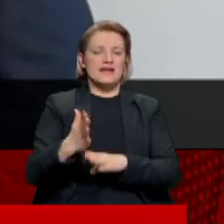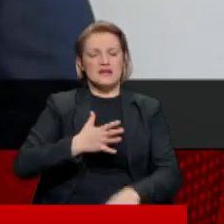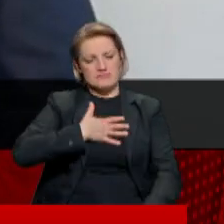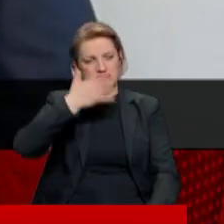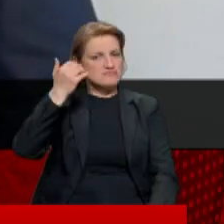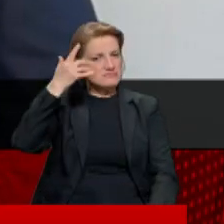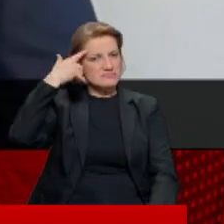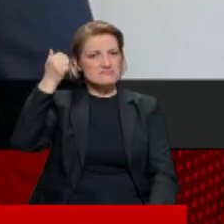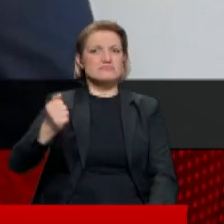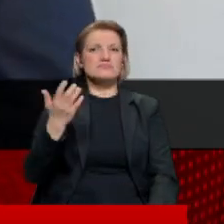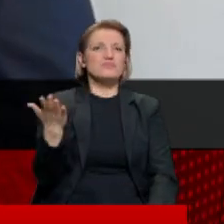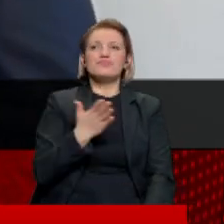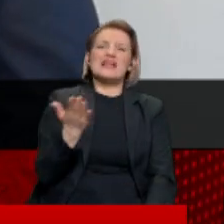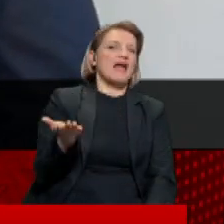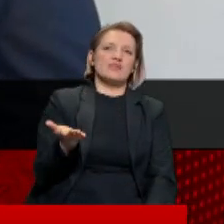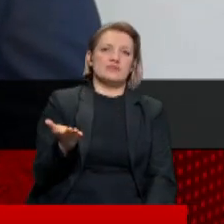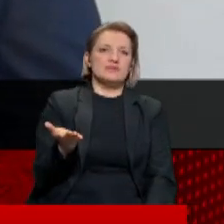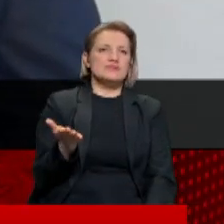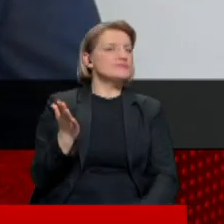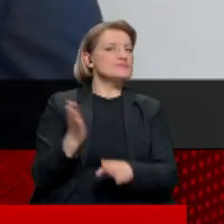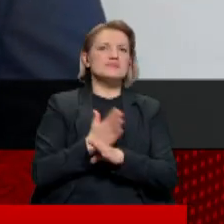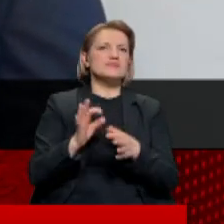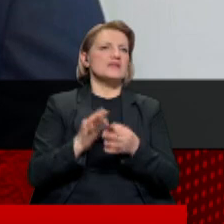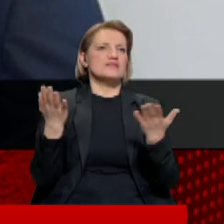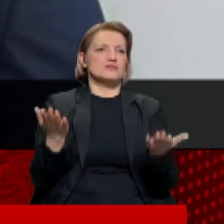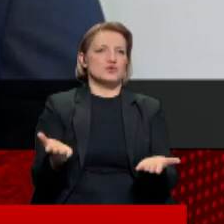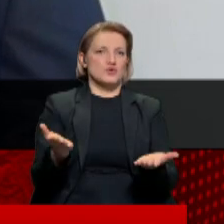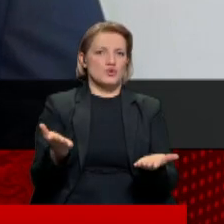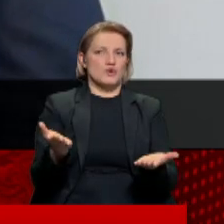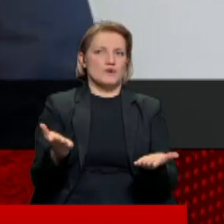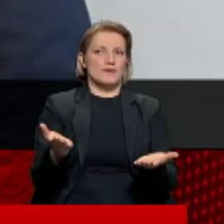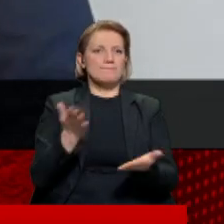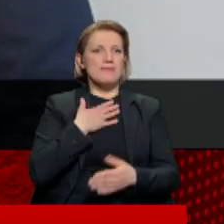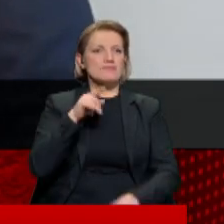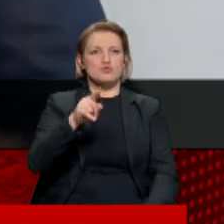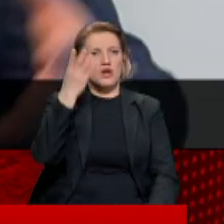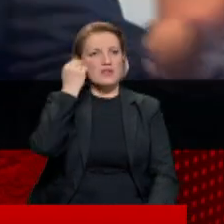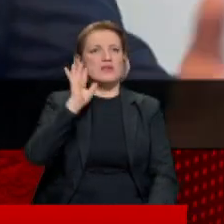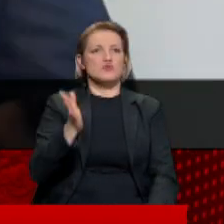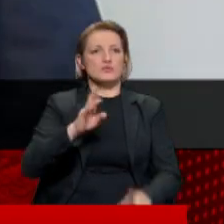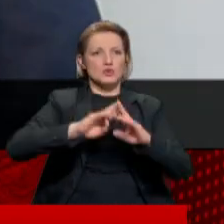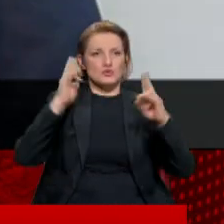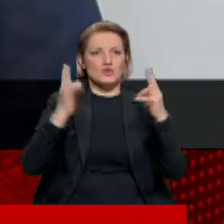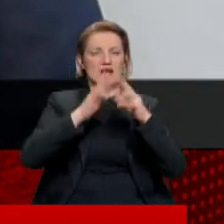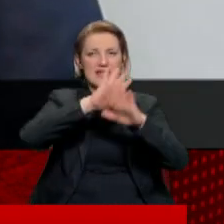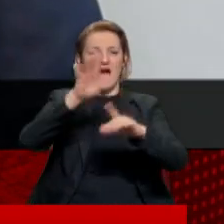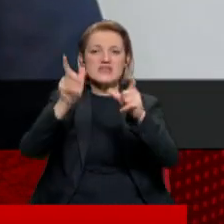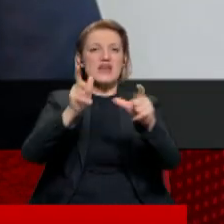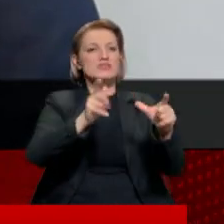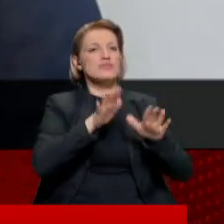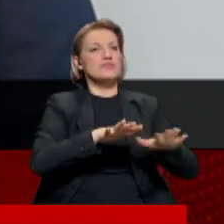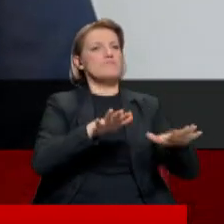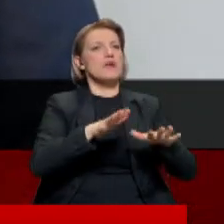direniyoruz? Neden direniyoruz yani? Nedir yani bu? Ben bunu anlamıyorum. Dünyanın her yerinde deprem